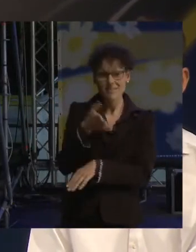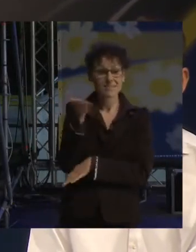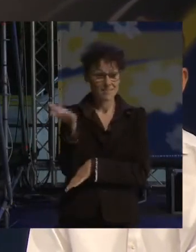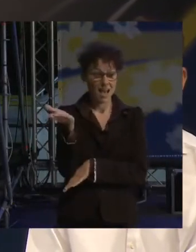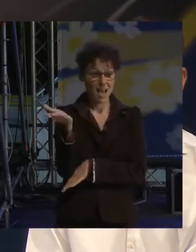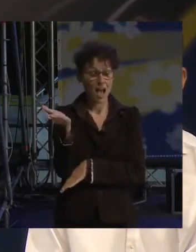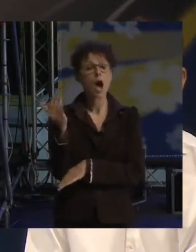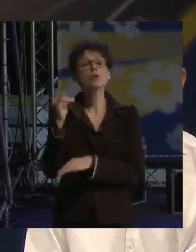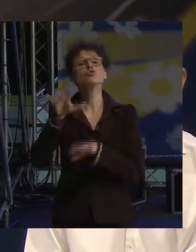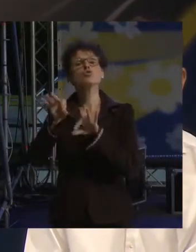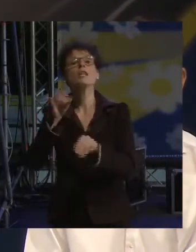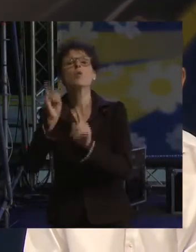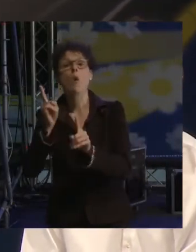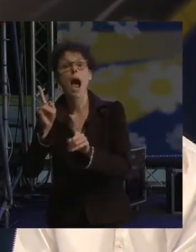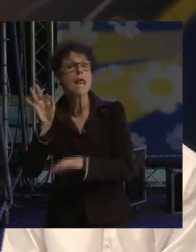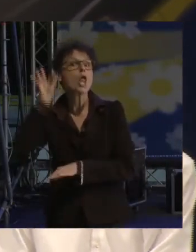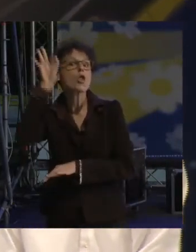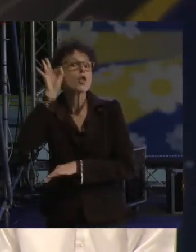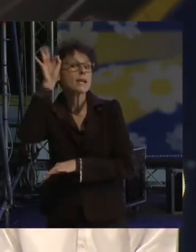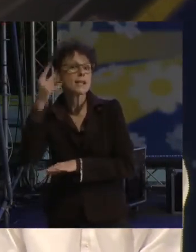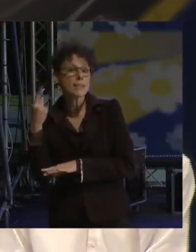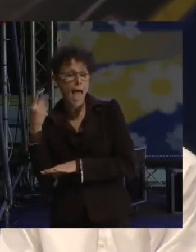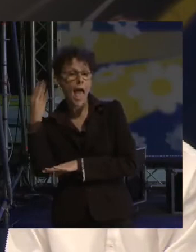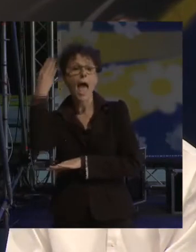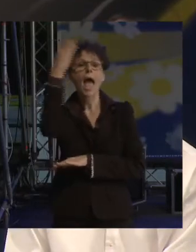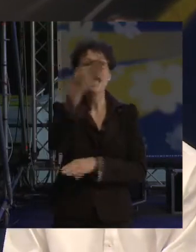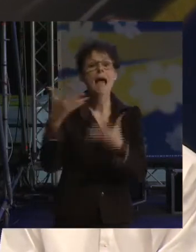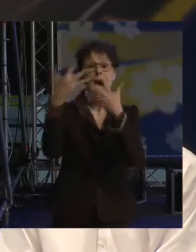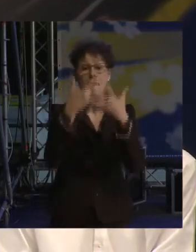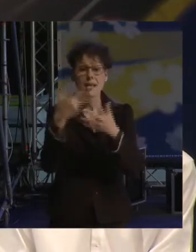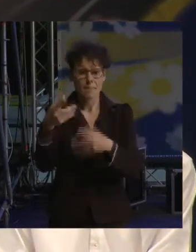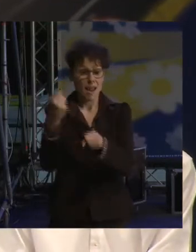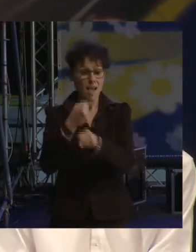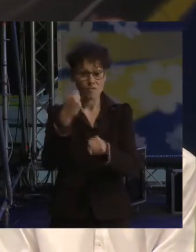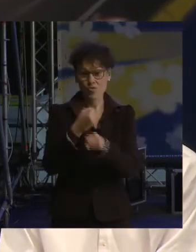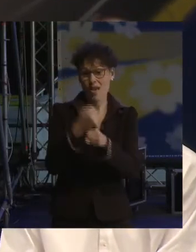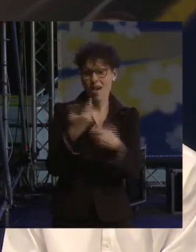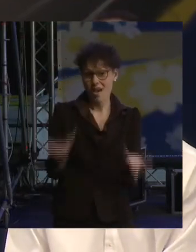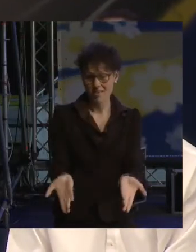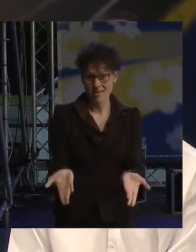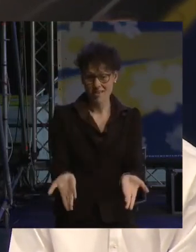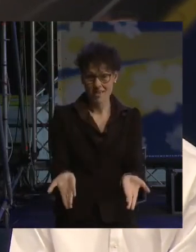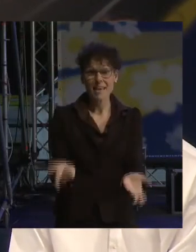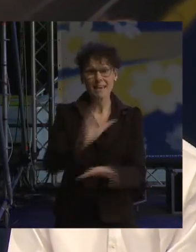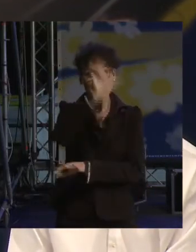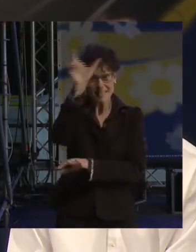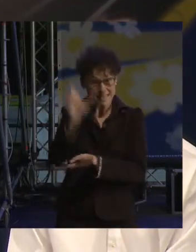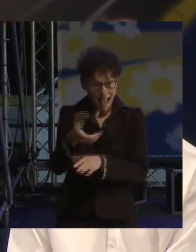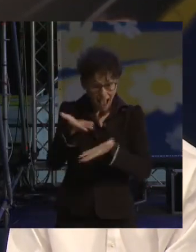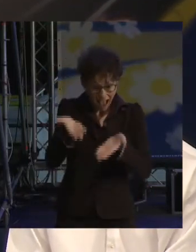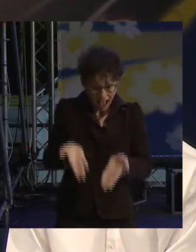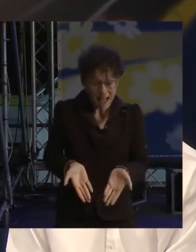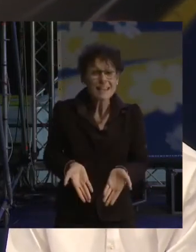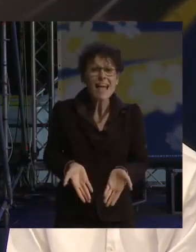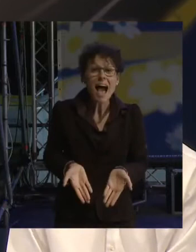di andare a londra in gran bretagna o negli stati uniti a new york e lavorare un'idea di paese come questa è un'idea di paese che gli fa